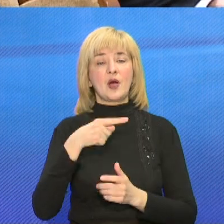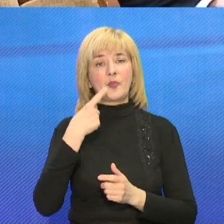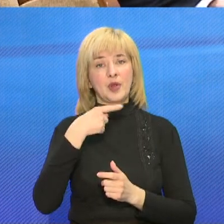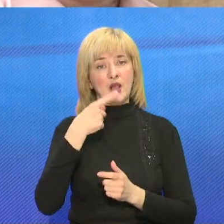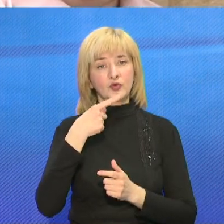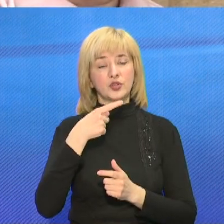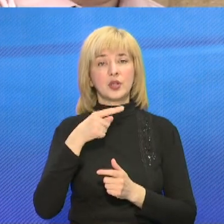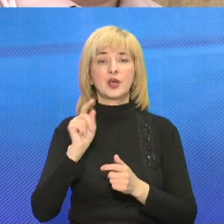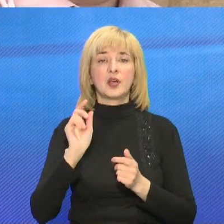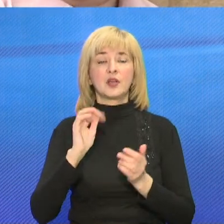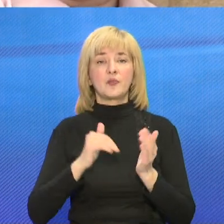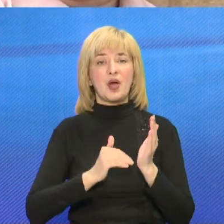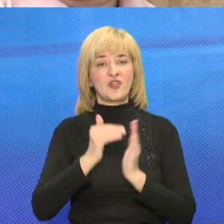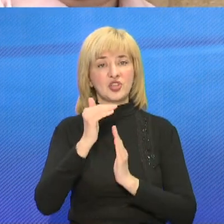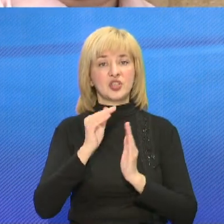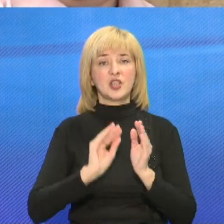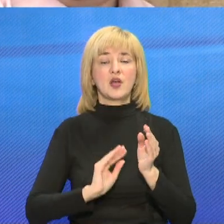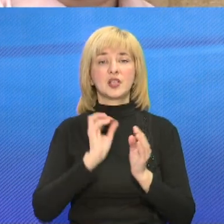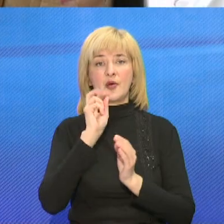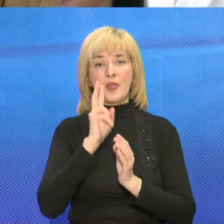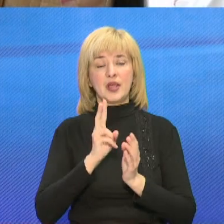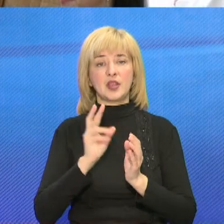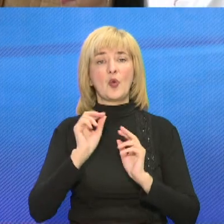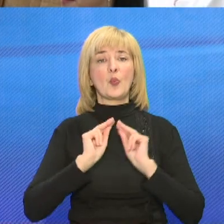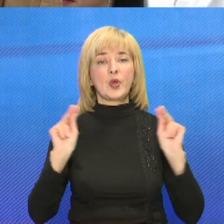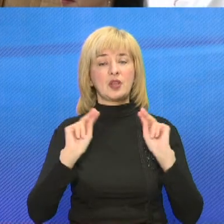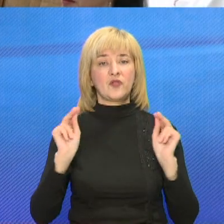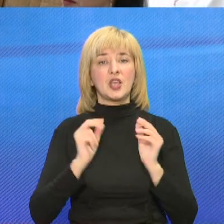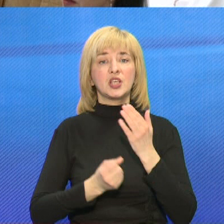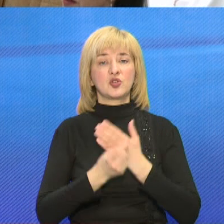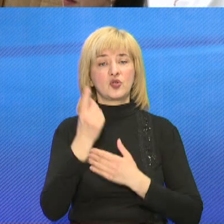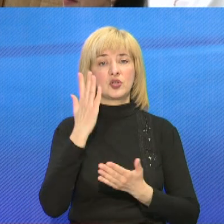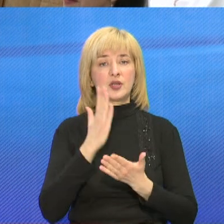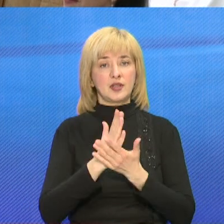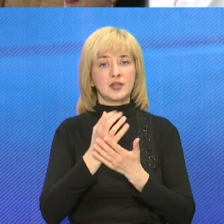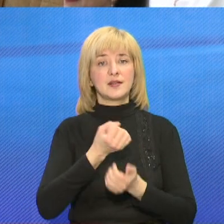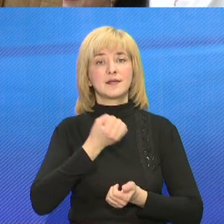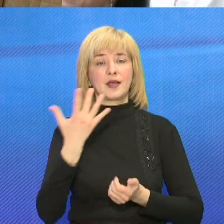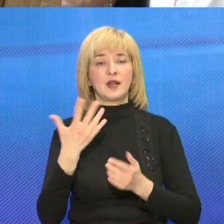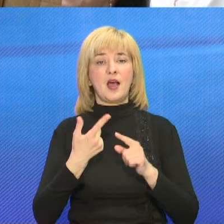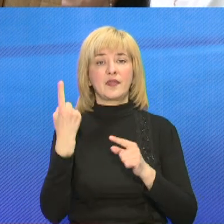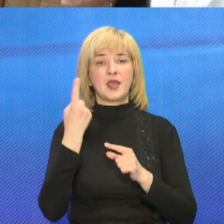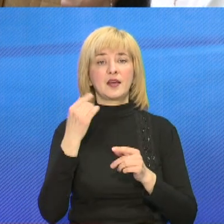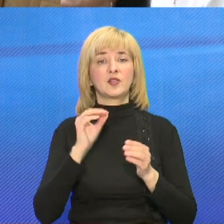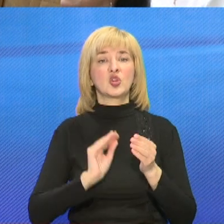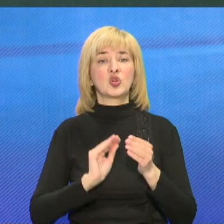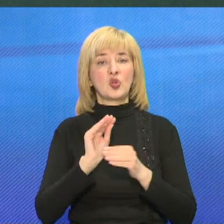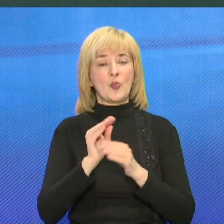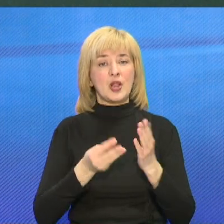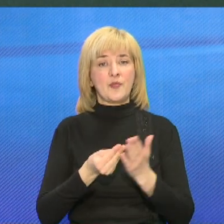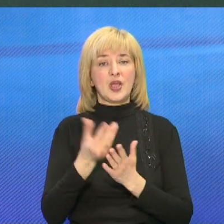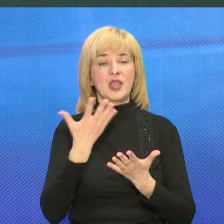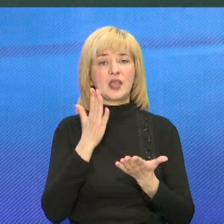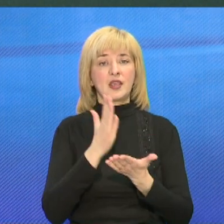годе повялишится узровень заработной платы педагогов. Крыниц для этого некалькі. Одна из них – доплаты, которые уведены с